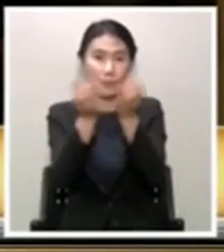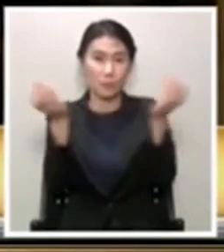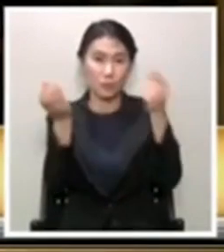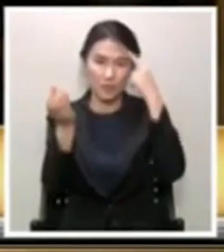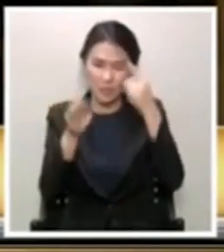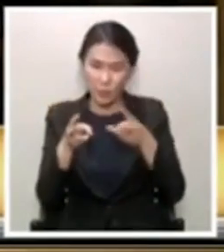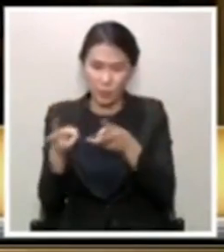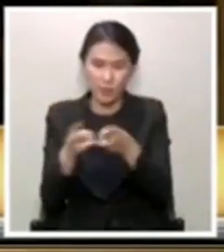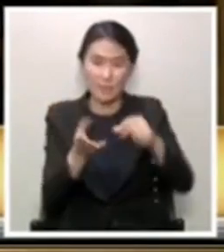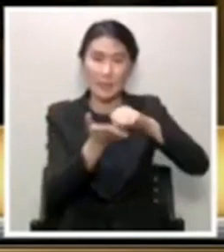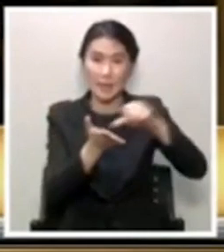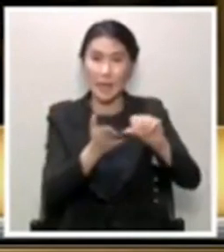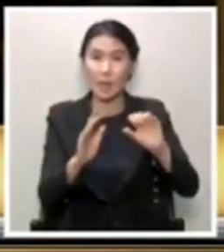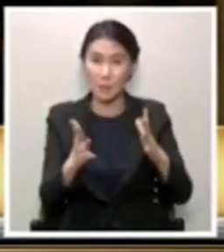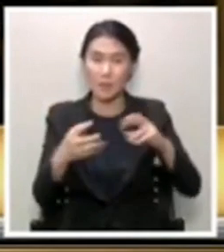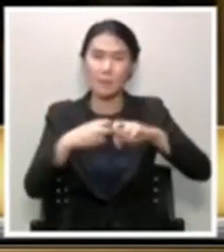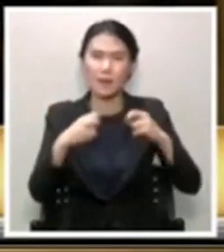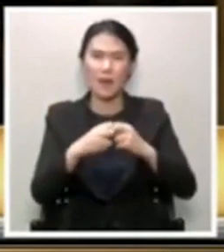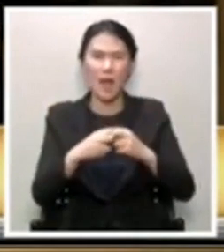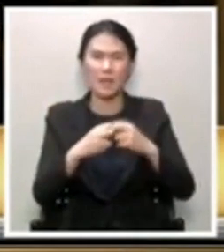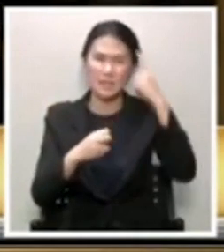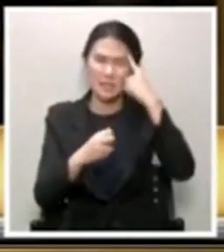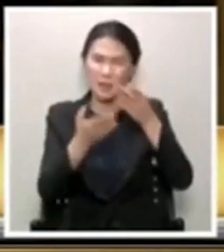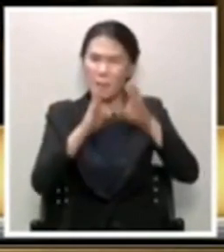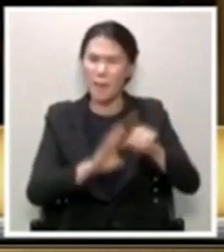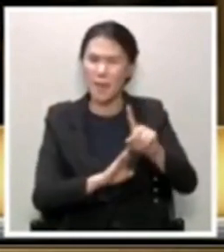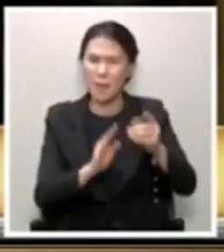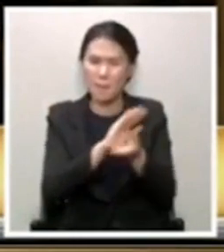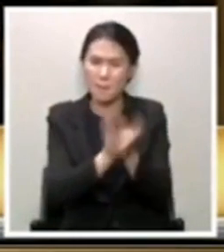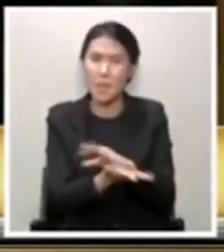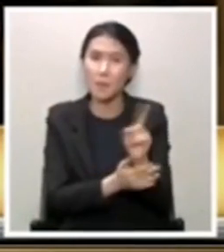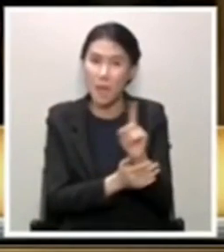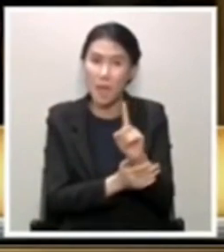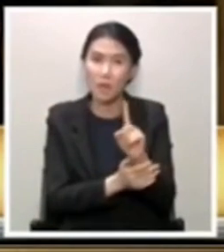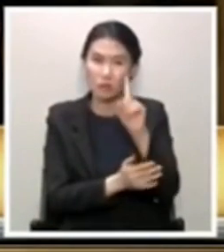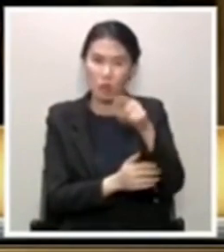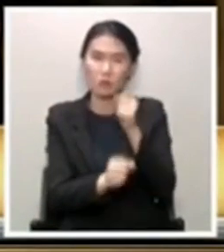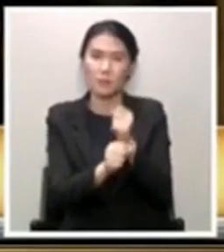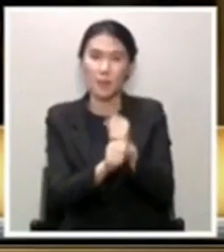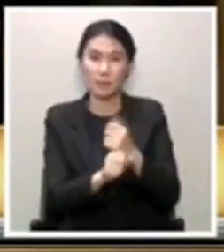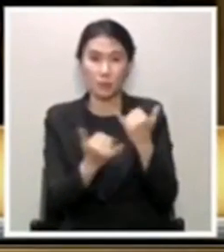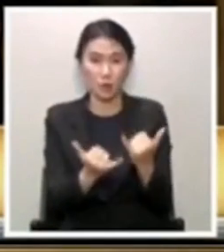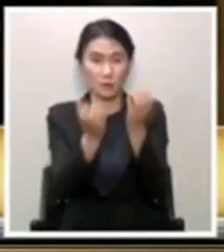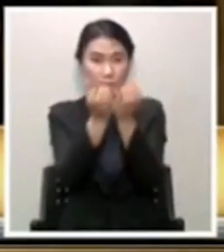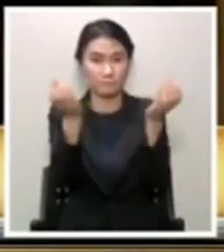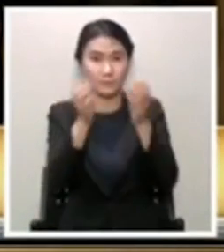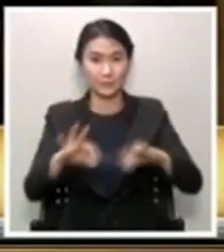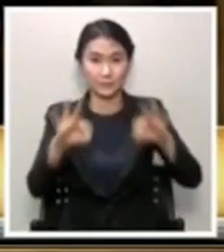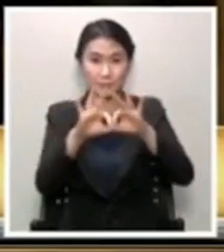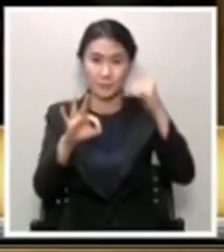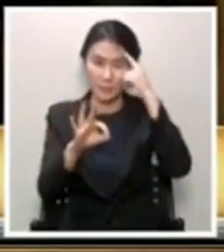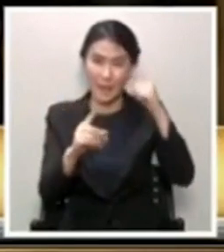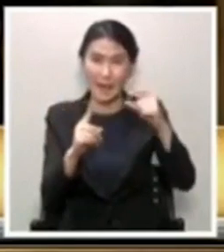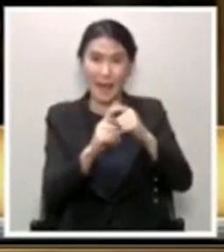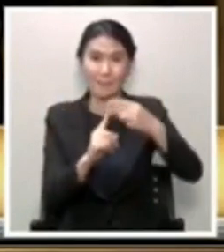การแก้ไว้ก็จะเกิดปัญหาว่าแล้วแก้อย่างไรแก้ได้หรือไม่นะครับดังนั้นรัฐธรรมนูญจึงจําเป็นที่จะต้องมีหมวดที่ว่